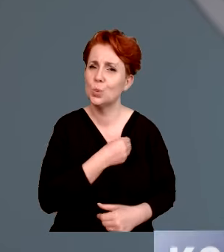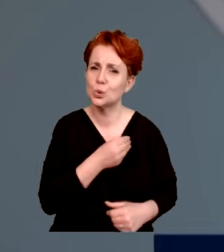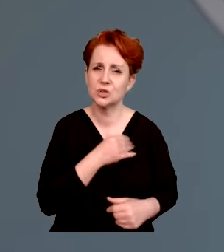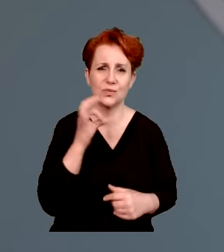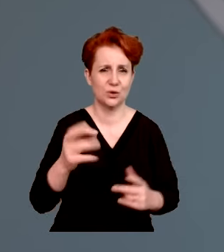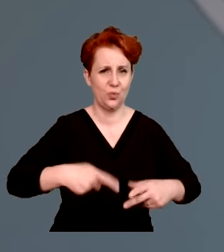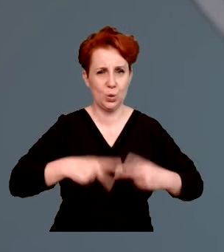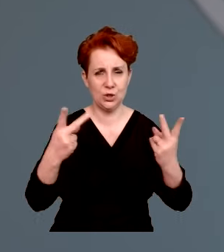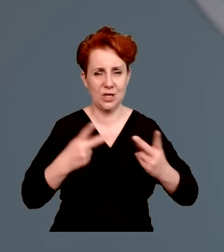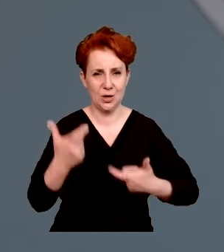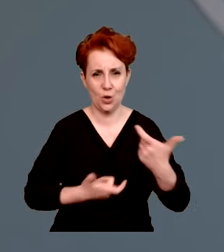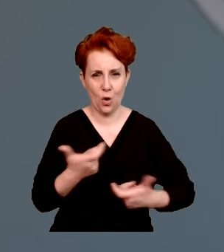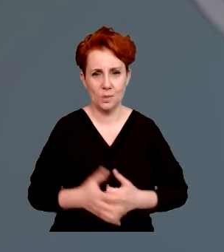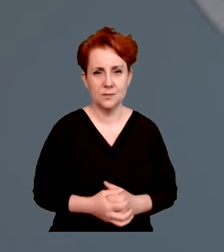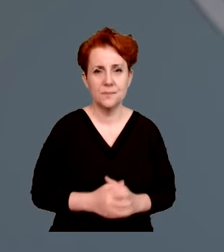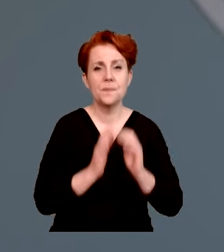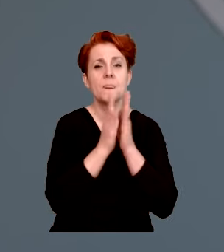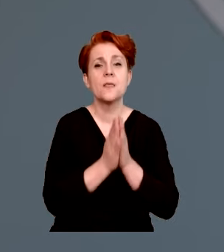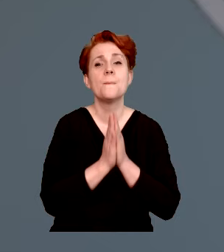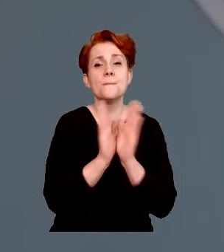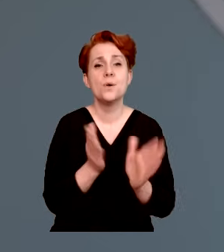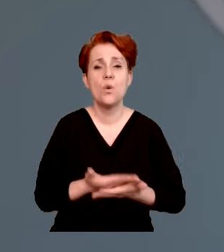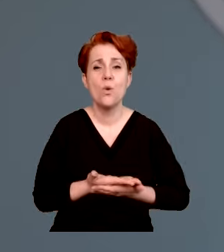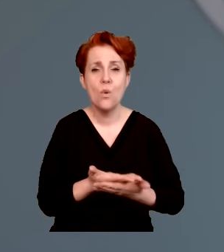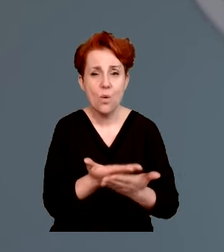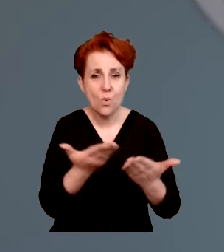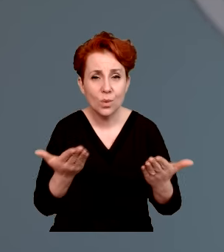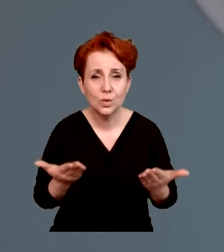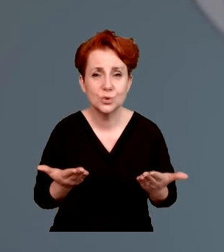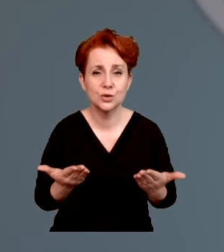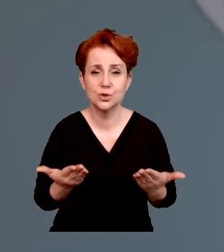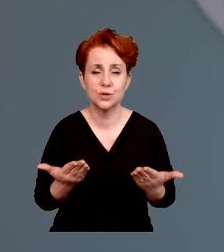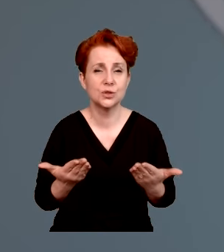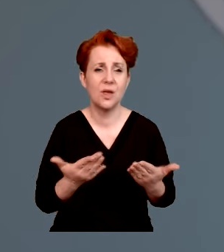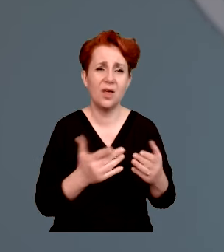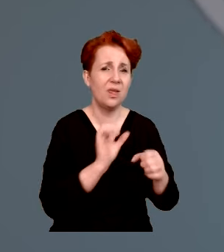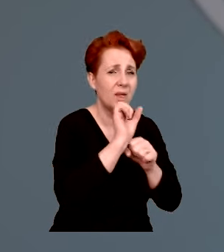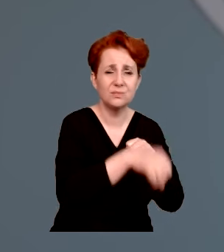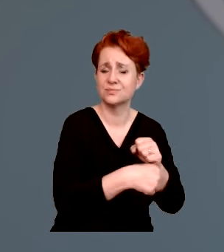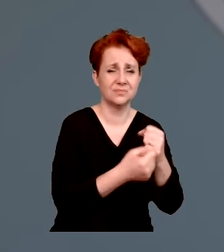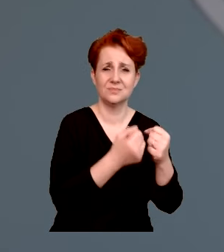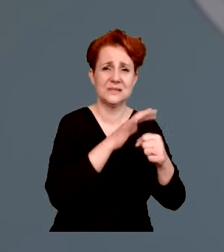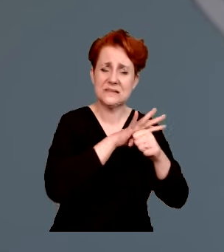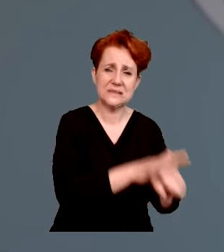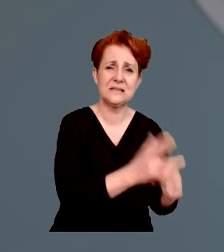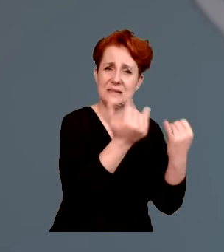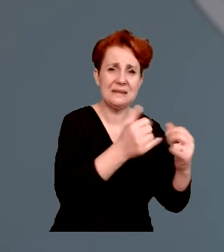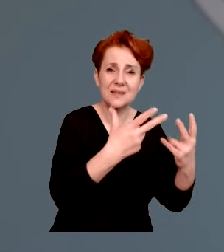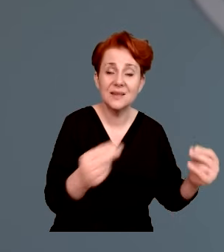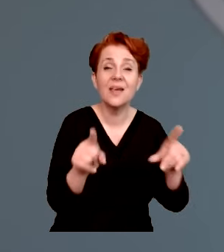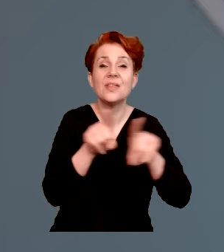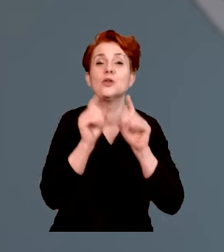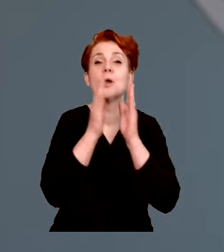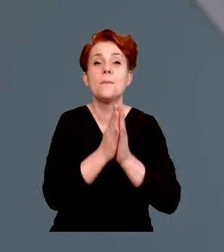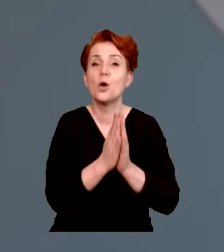dziennikarskiej. Proszę Was o to, żebyście nie łamali innych i proszę Was o to niezmiernie cały czas, byście przyszli